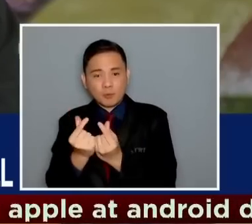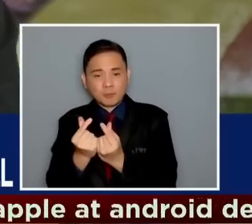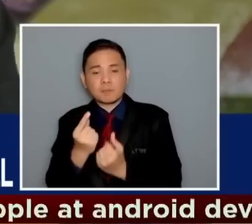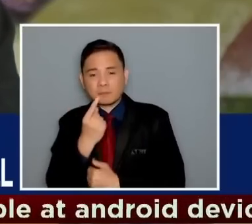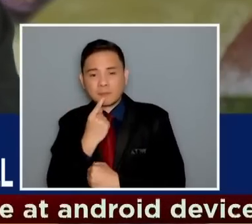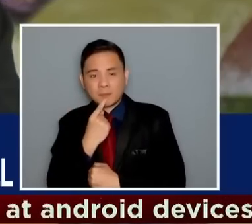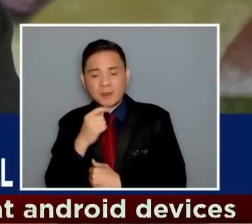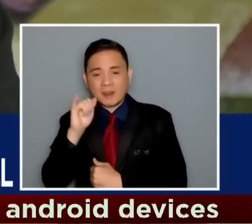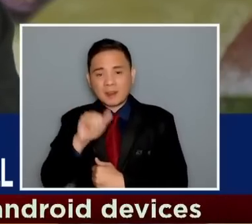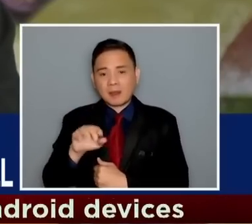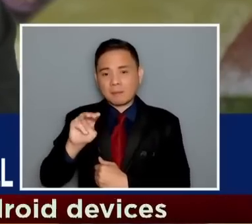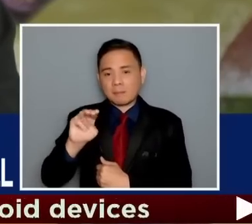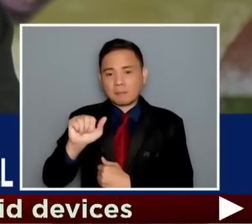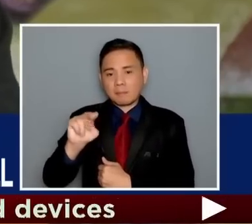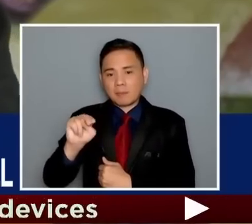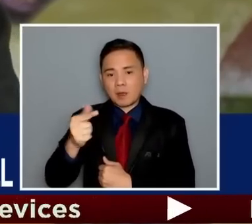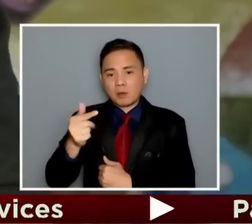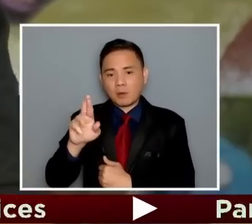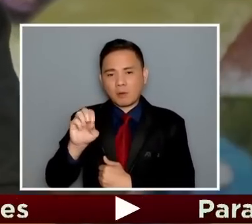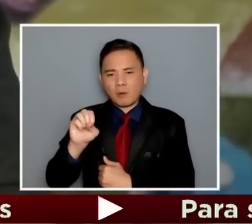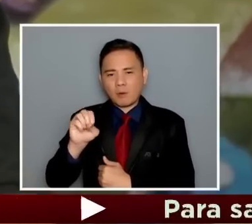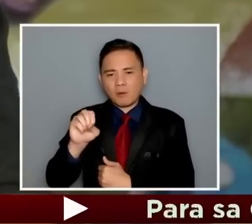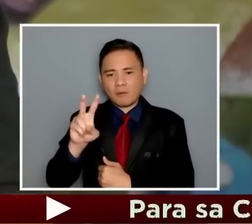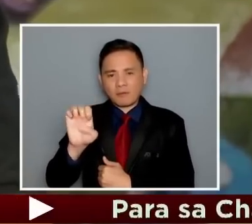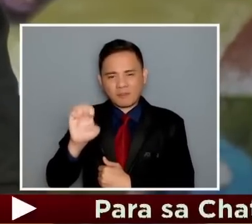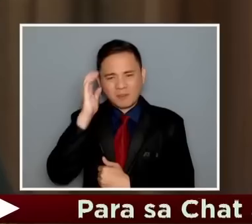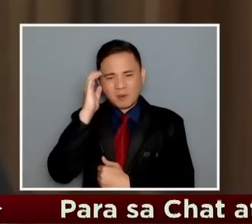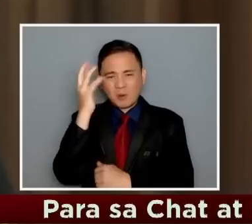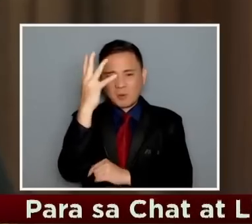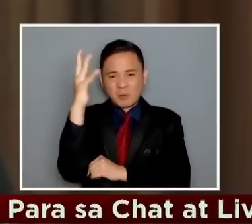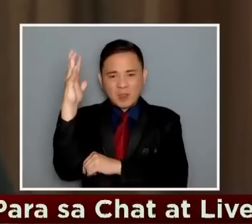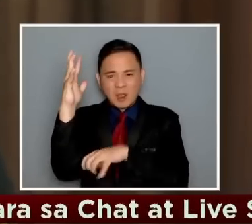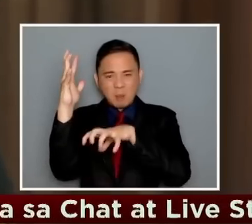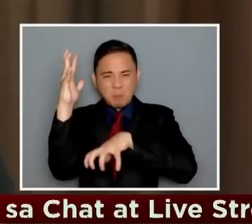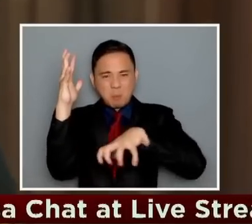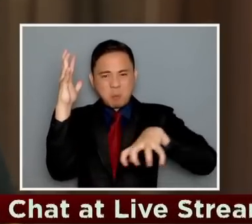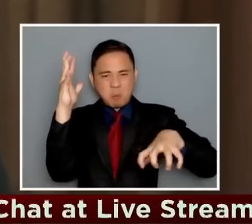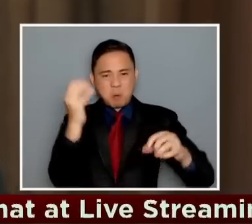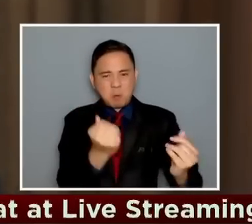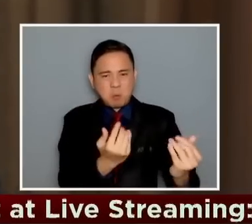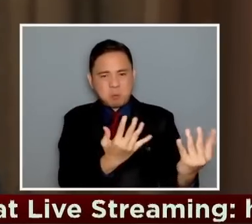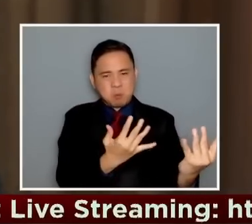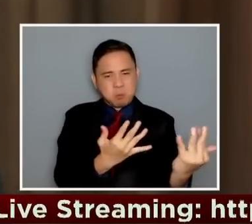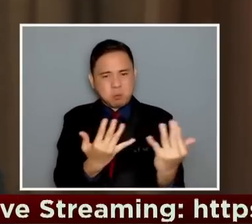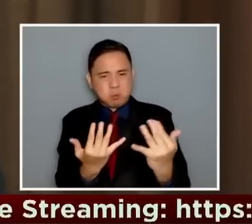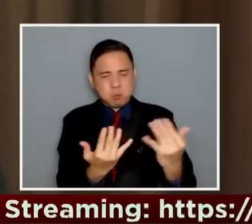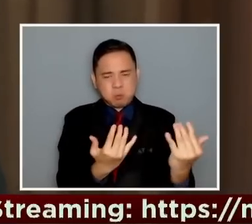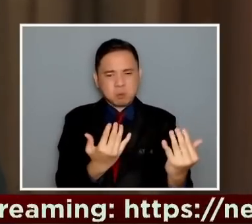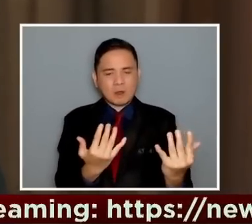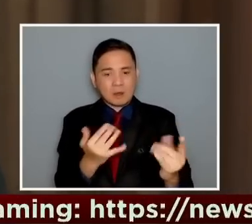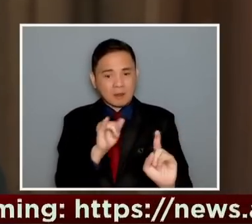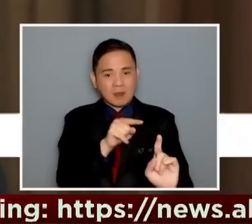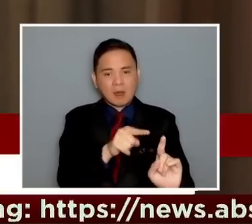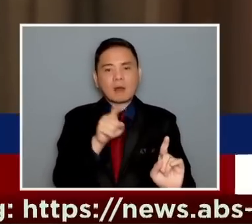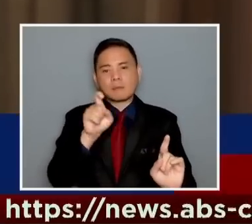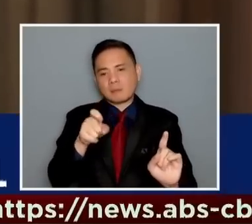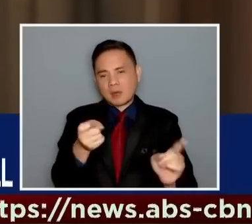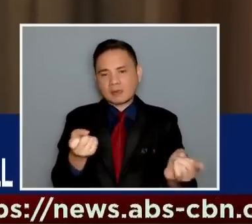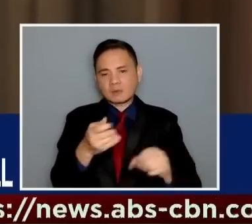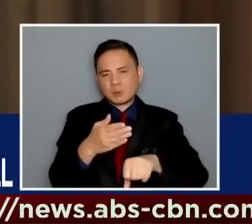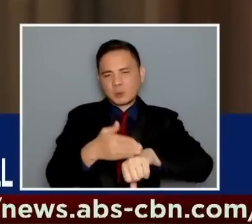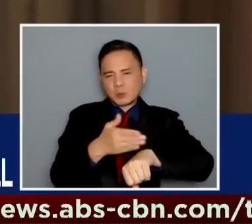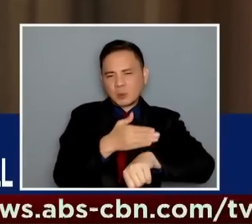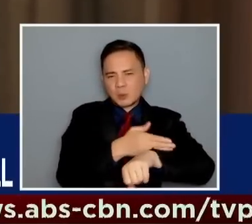mangrove areas sa Oriental Mindoro na napinsala ng oil spill. Base po sa pinakahuling tala ng